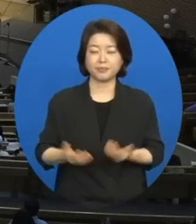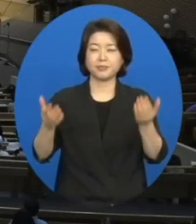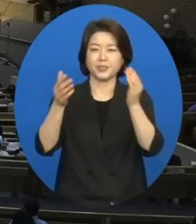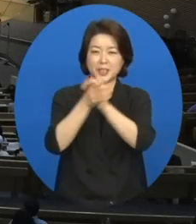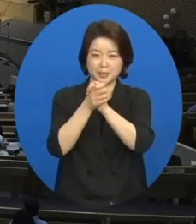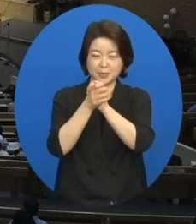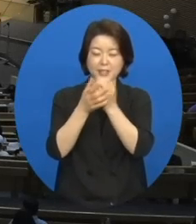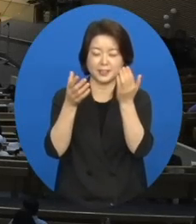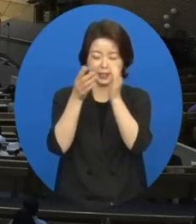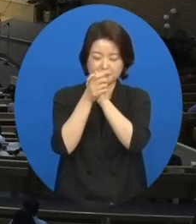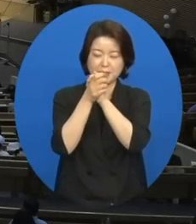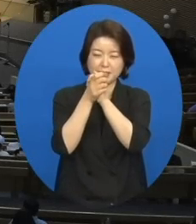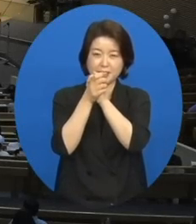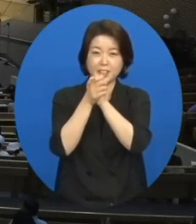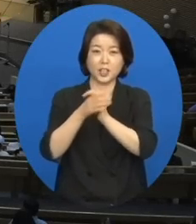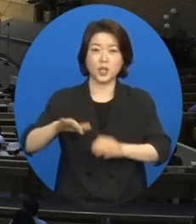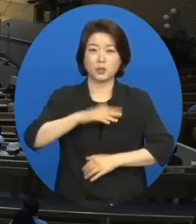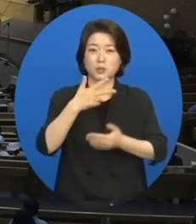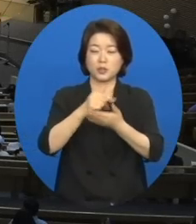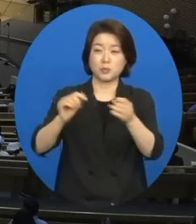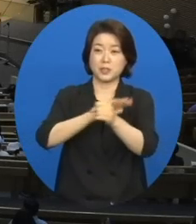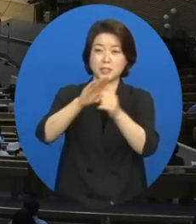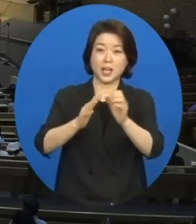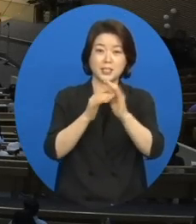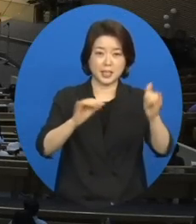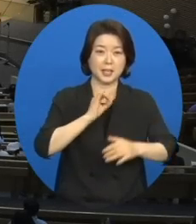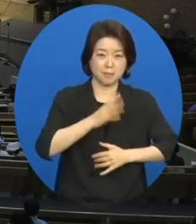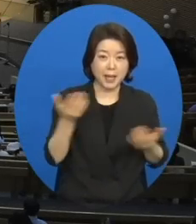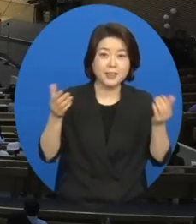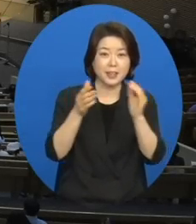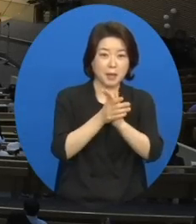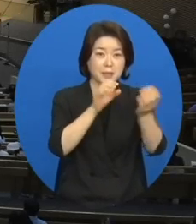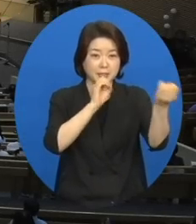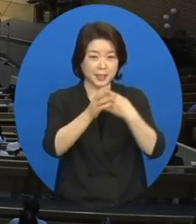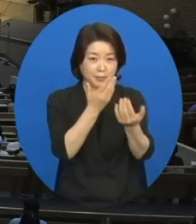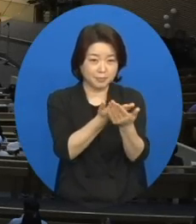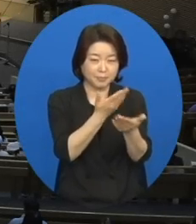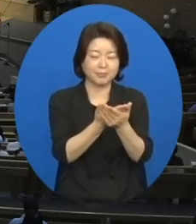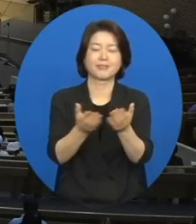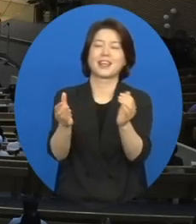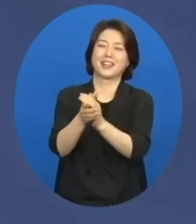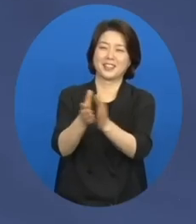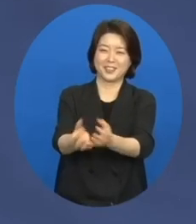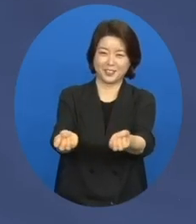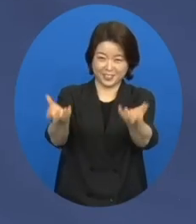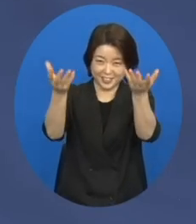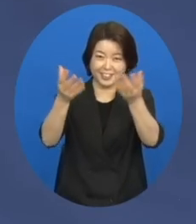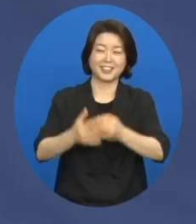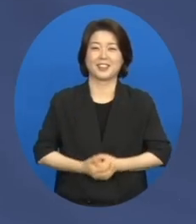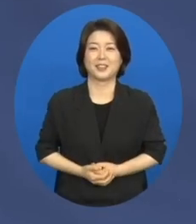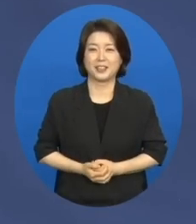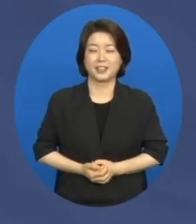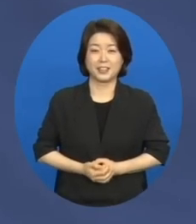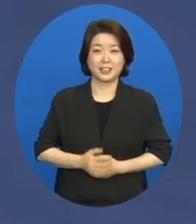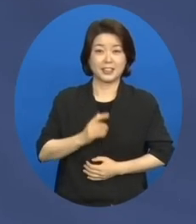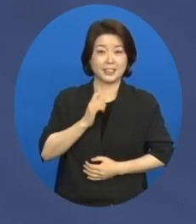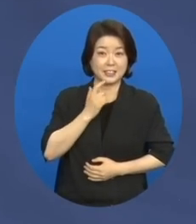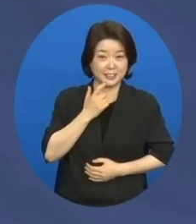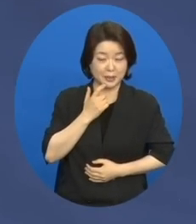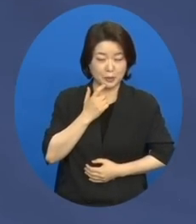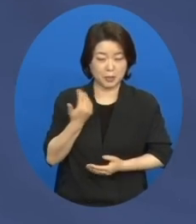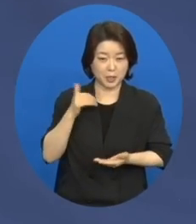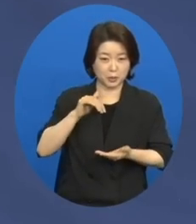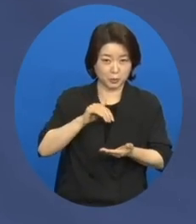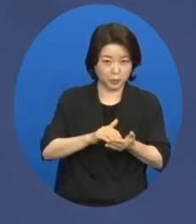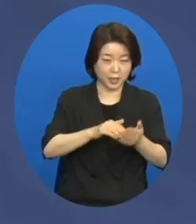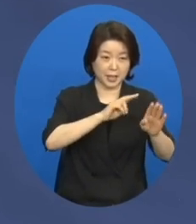아멘. 아멘. 우리 주님을 사랑하시는 분만 아멘 하십시다. 할렐루야. 야곱에게 돌아갈